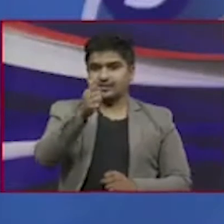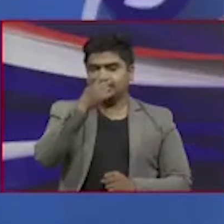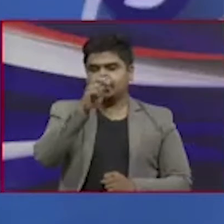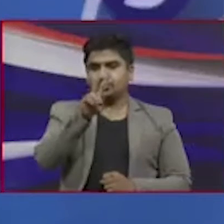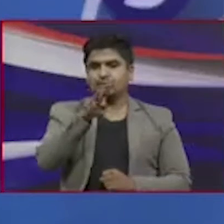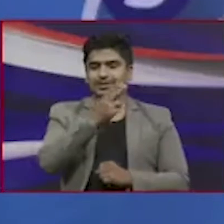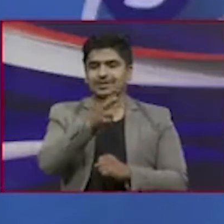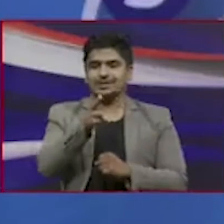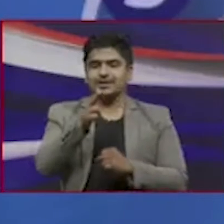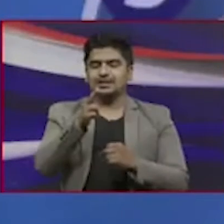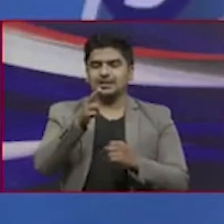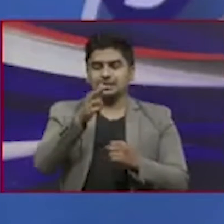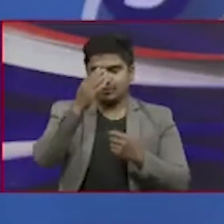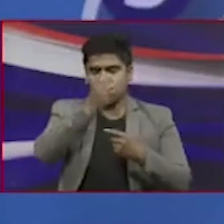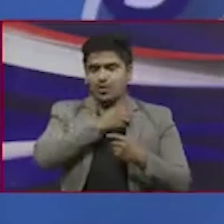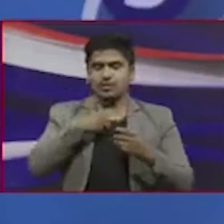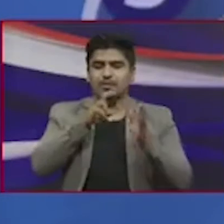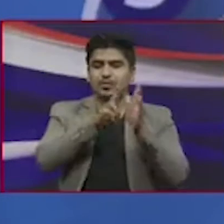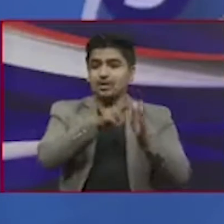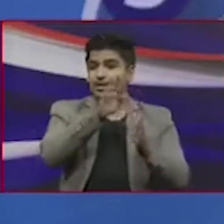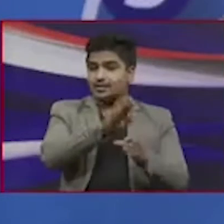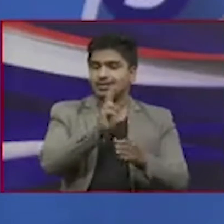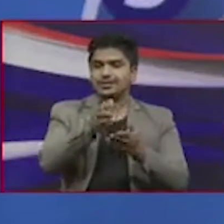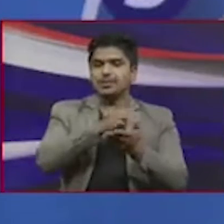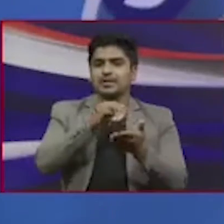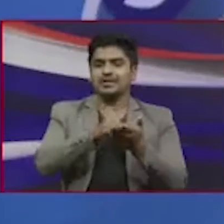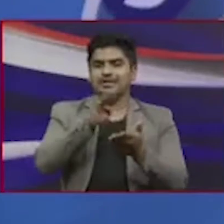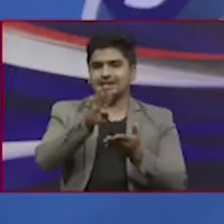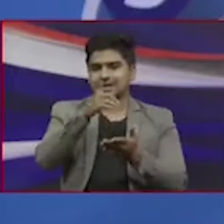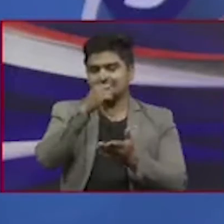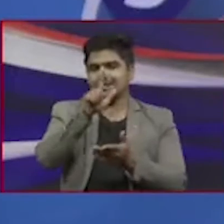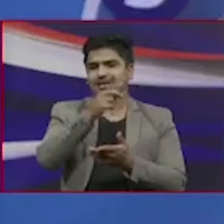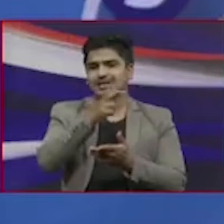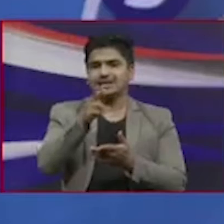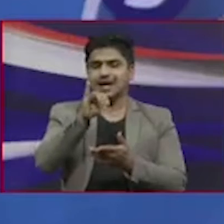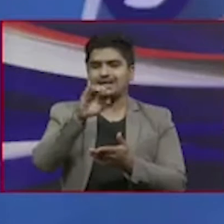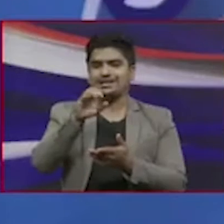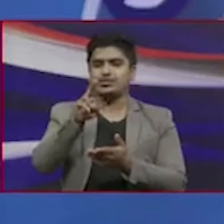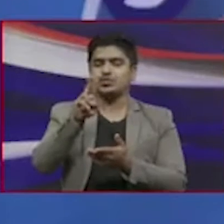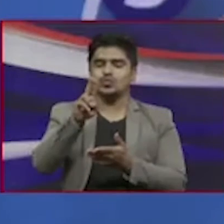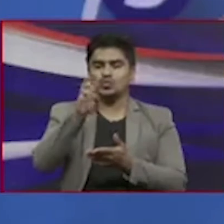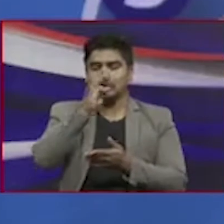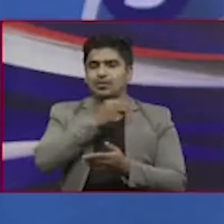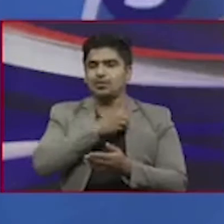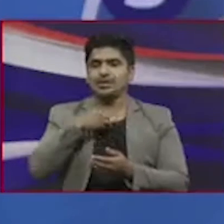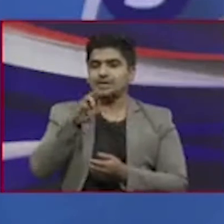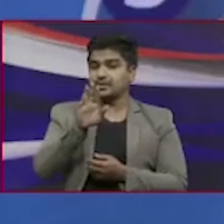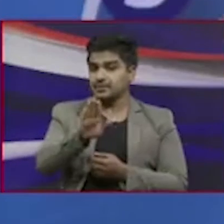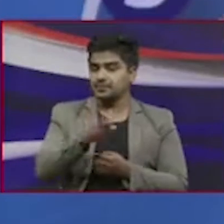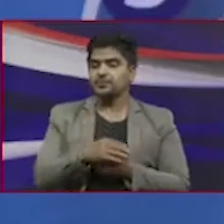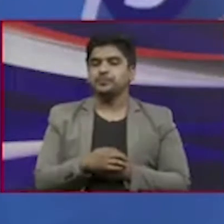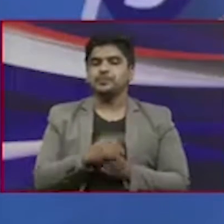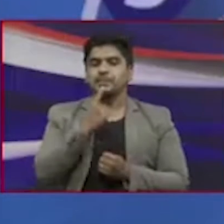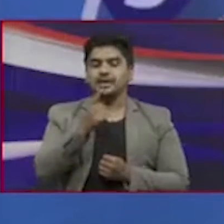1,624 जना जो संस्थागत आइसोलेसन हुनुहुन्छ त्यसमध्ये 407 जना सघन उपचार कक्ष आइसियुमा उपचाररत हुनुहुन्छ